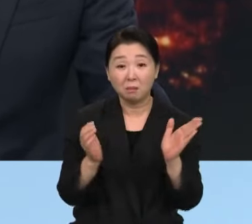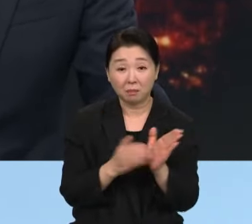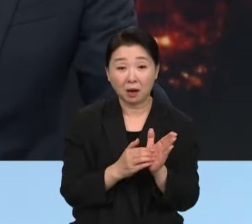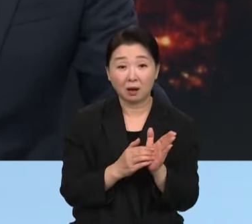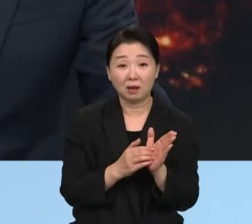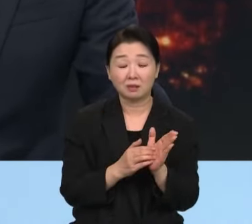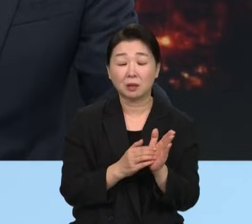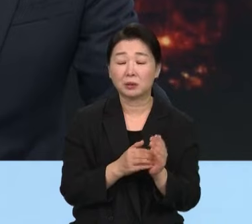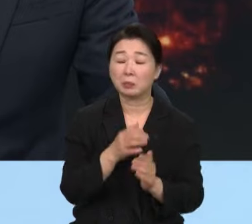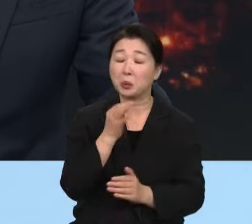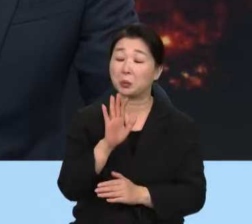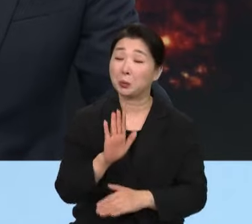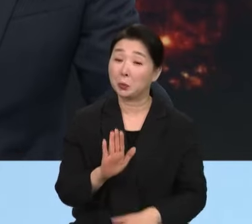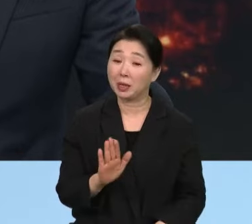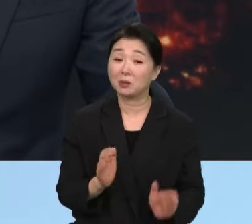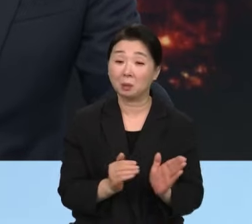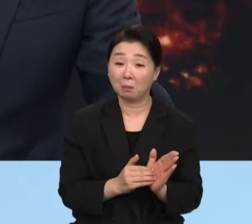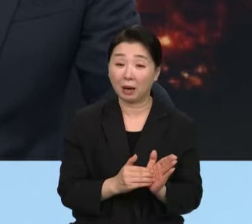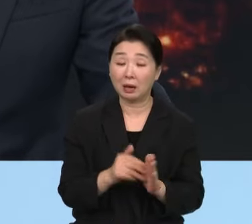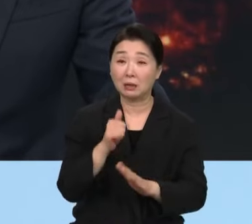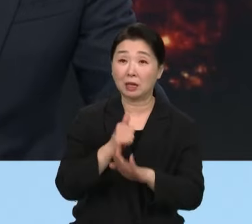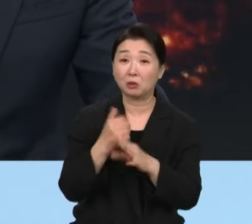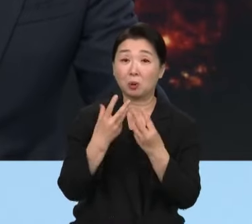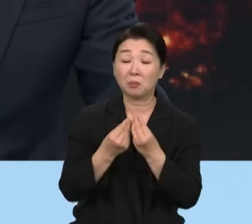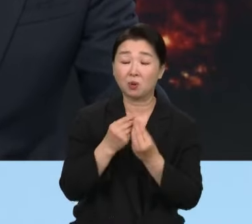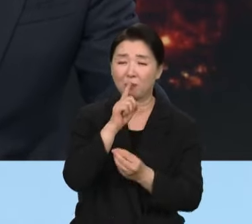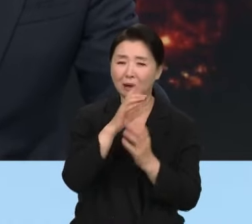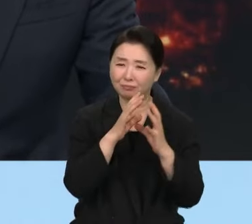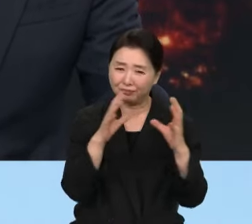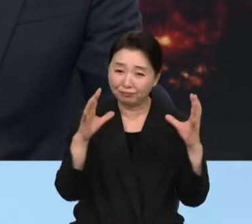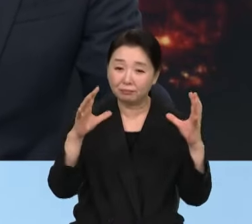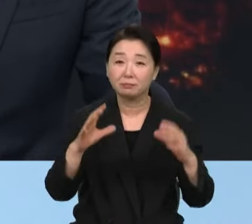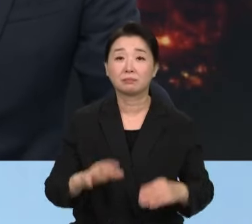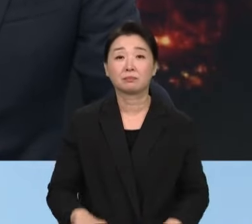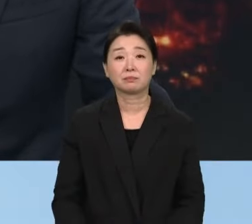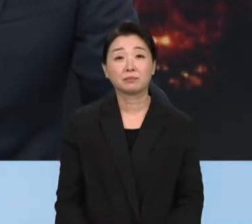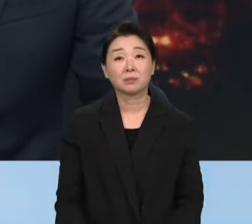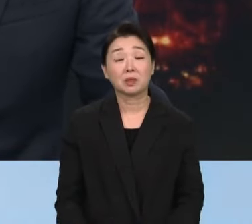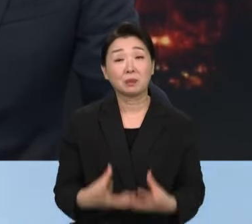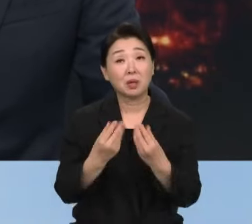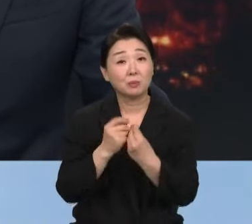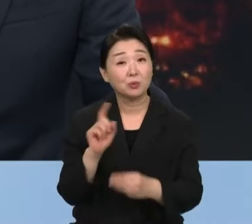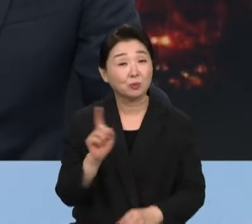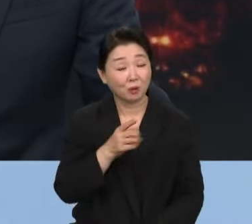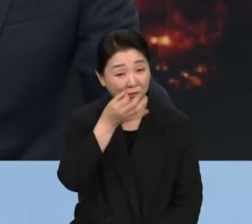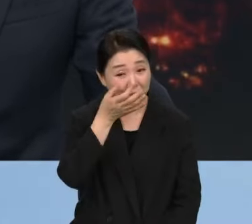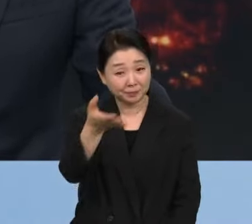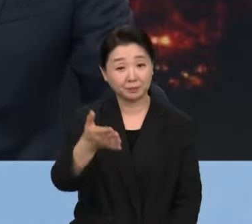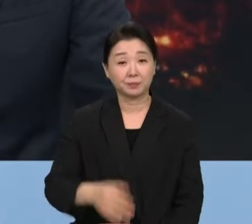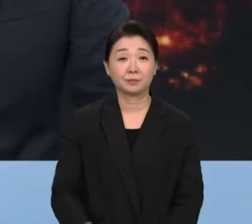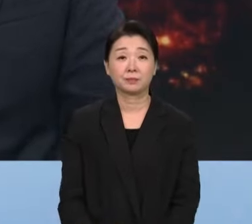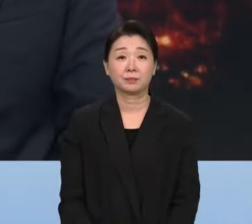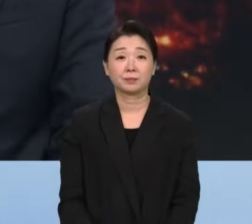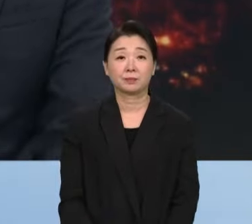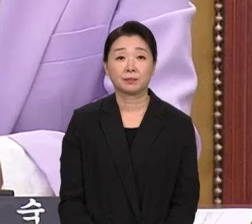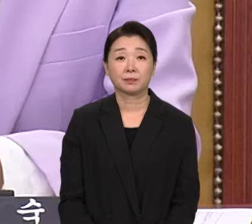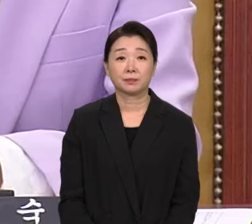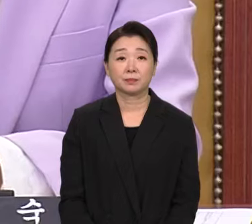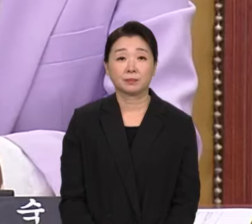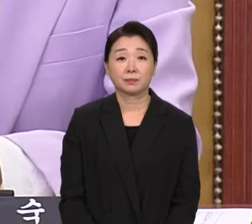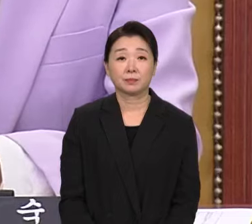그러면서 톤을 좀 낮췄는데 추후에 또 다른 비유를 들어서 논란이 됐습니다. 자 이번에는 어떤 비유를 했는지 계속 들어보시죠.